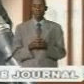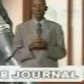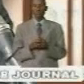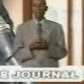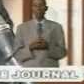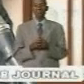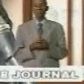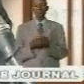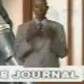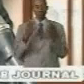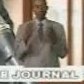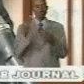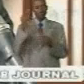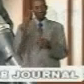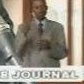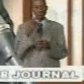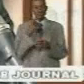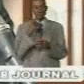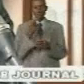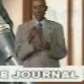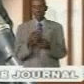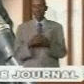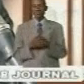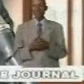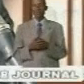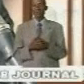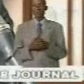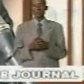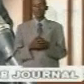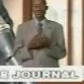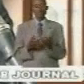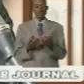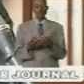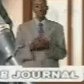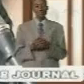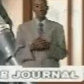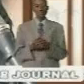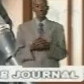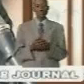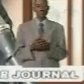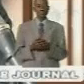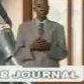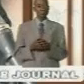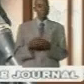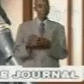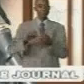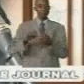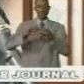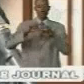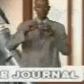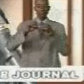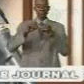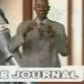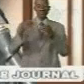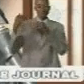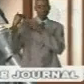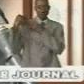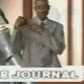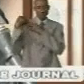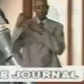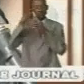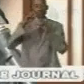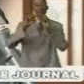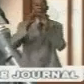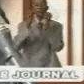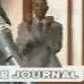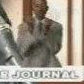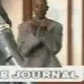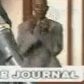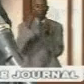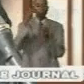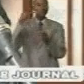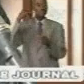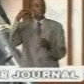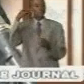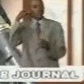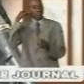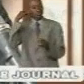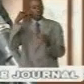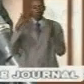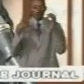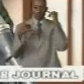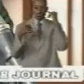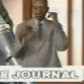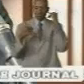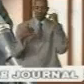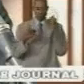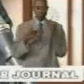partenaire important de ce sommet. Il y a où il y a les hommes, il y a les télécommunications. Donc, dès le départ, nous avons